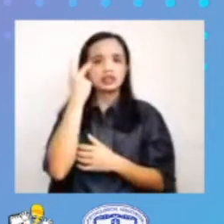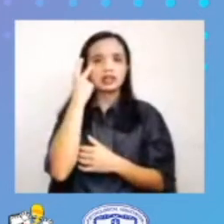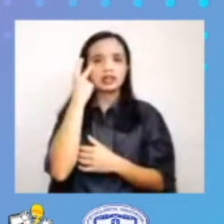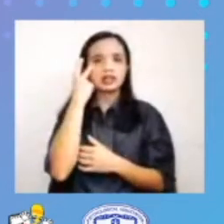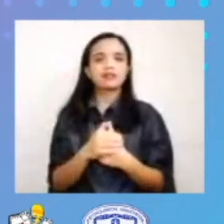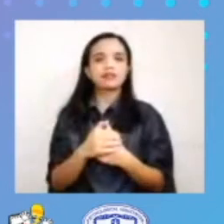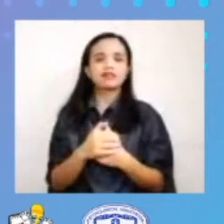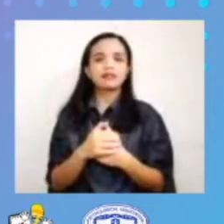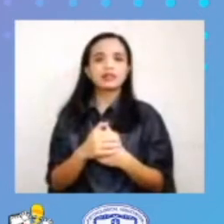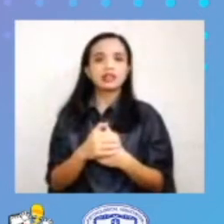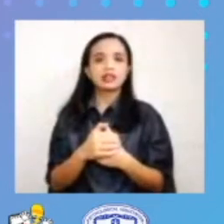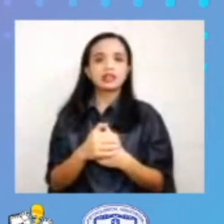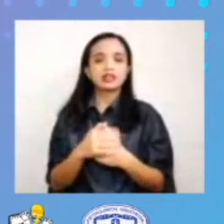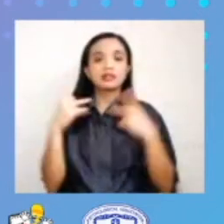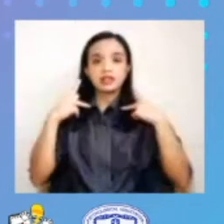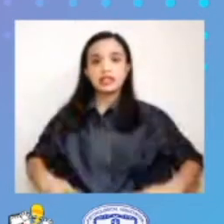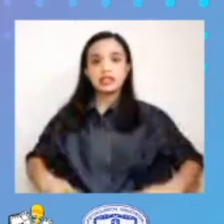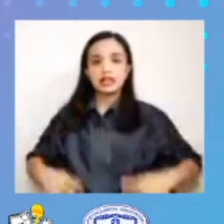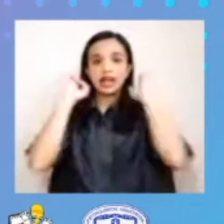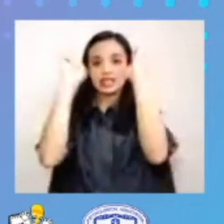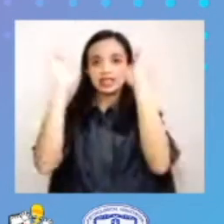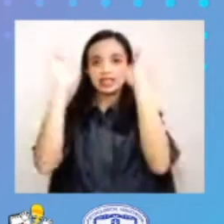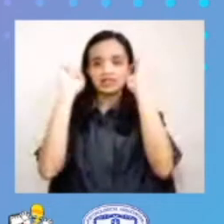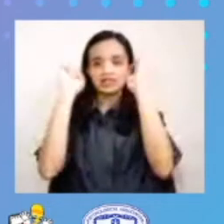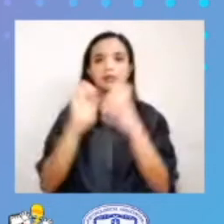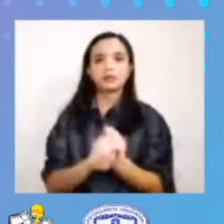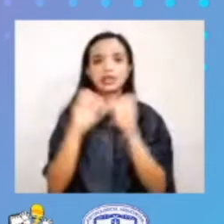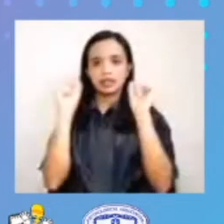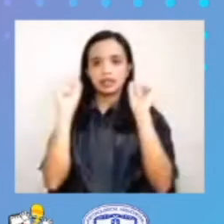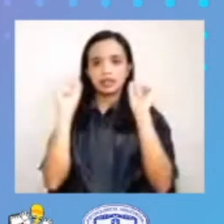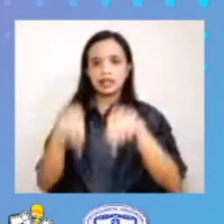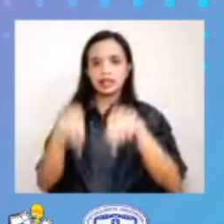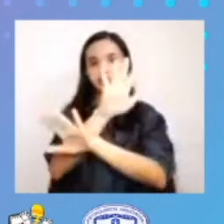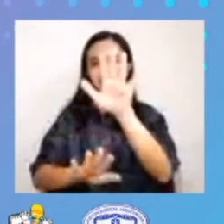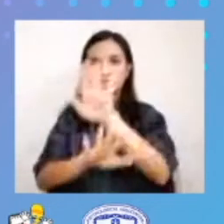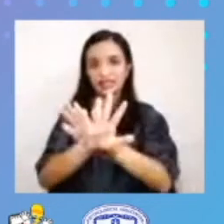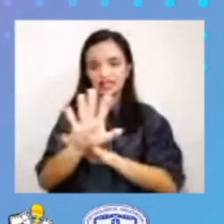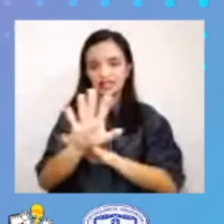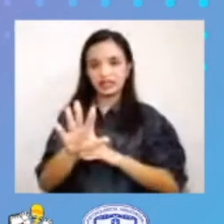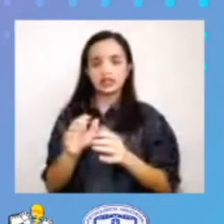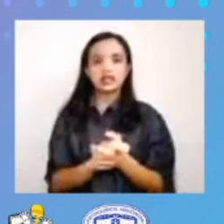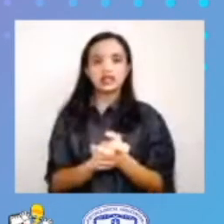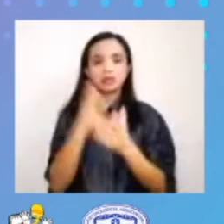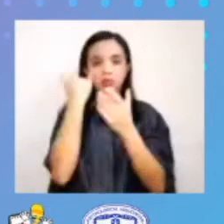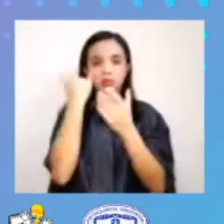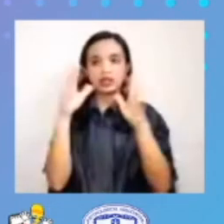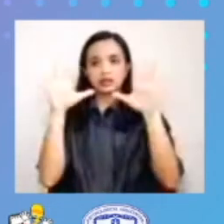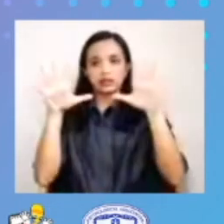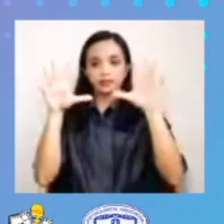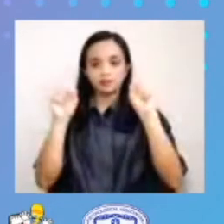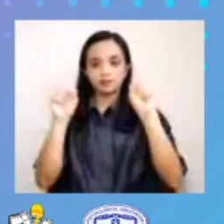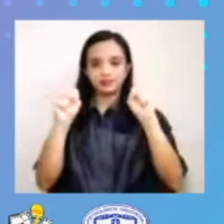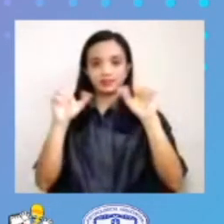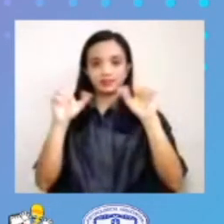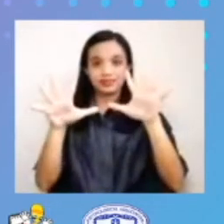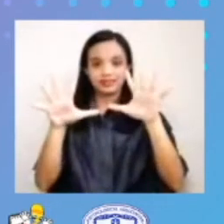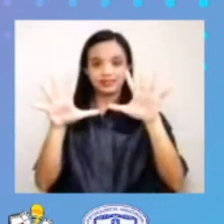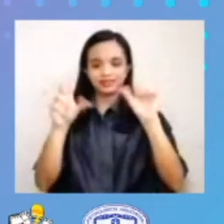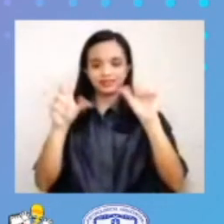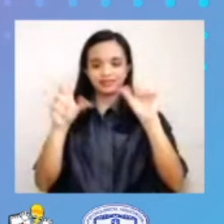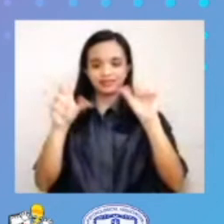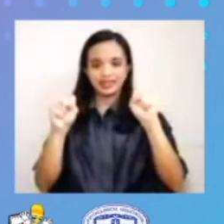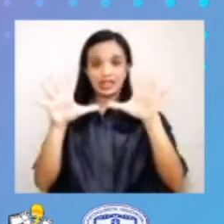ganun pasta instead of buying tomato sauce. You get the real tomato and then bili ka ng greens, yung kangkong, tapos yun yung